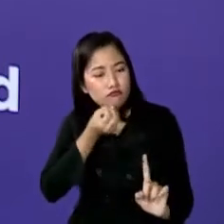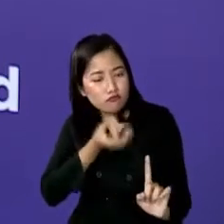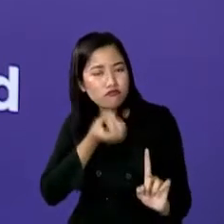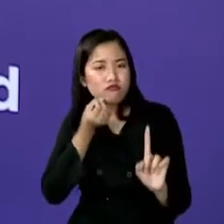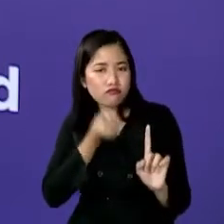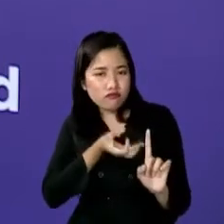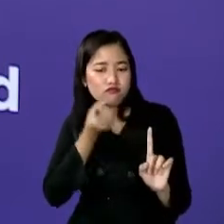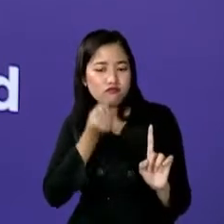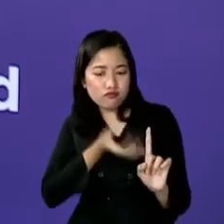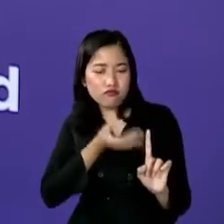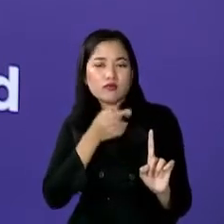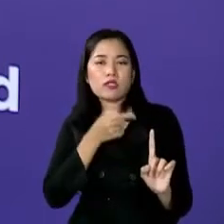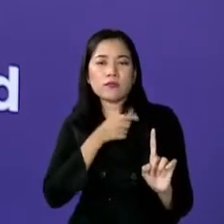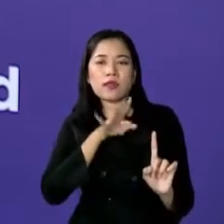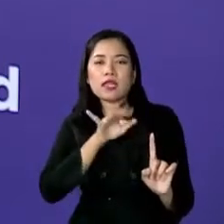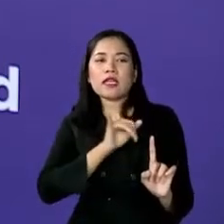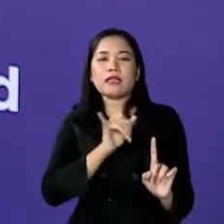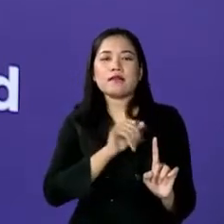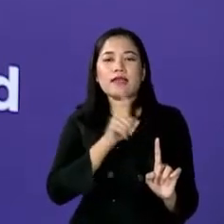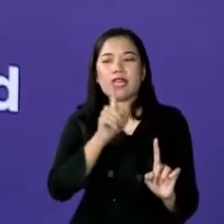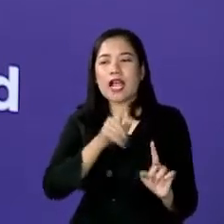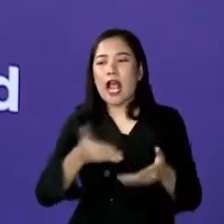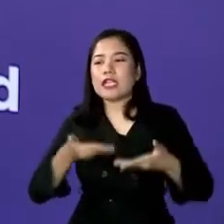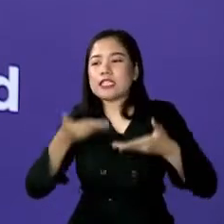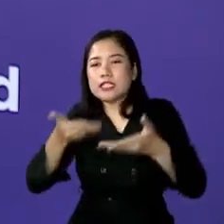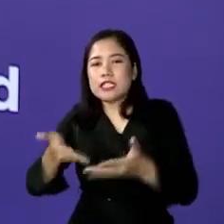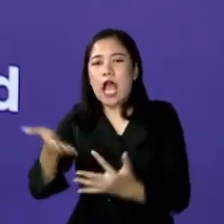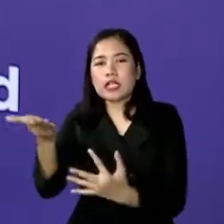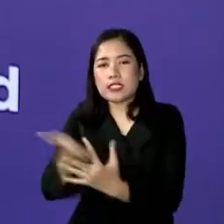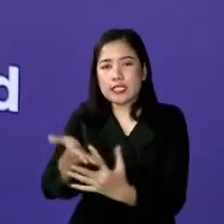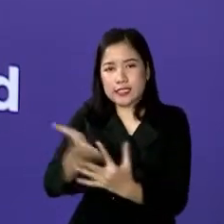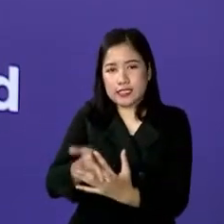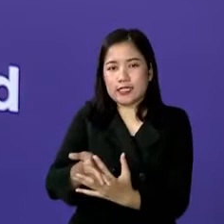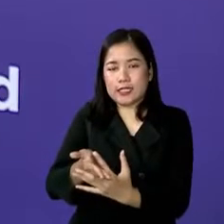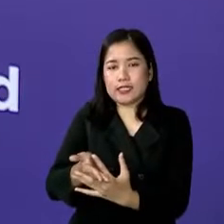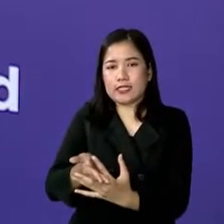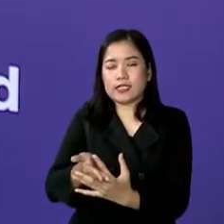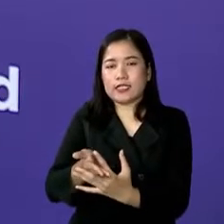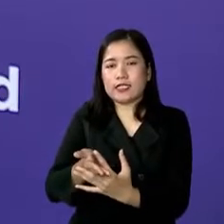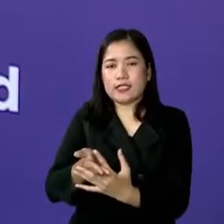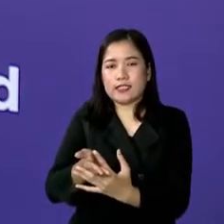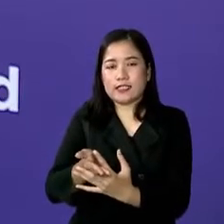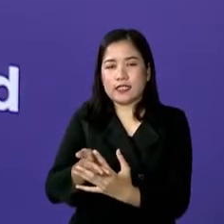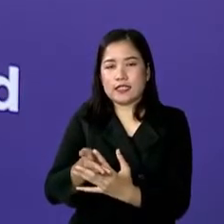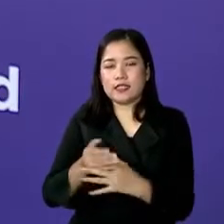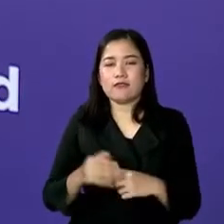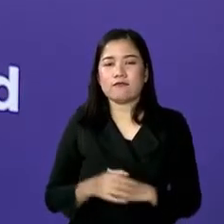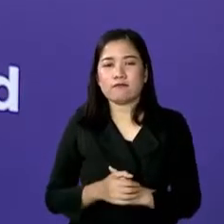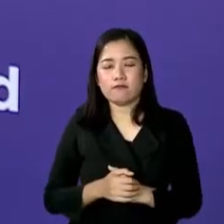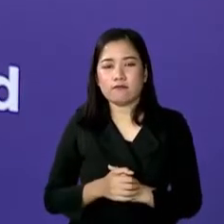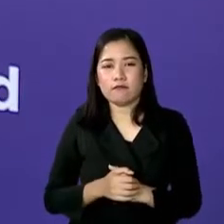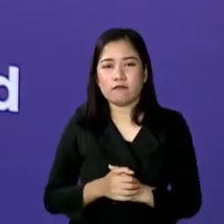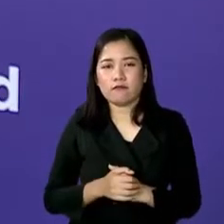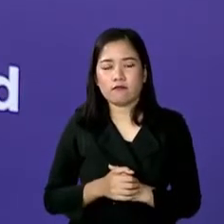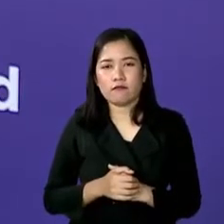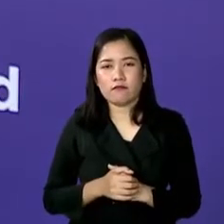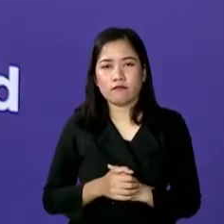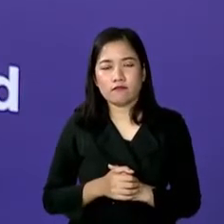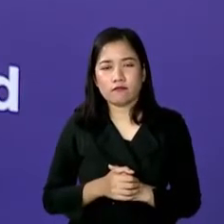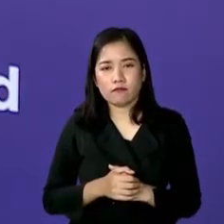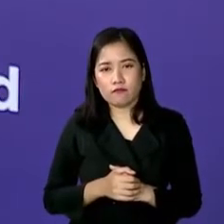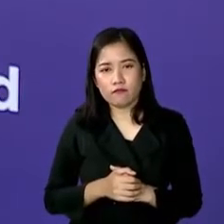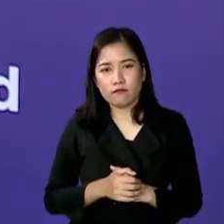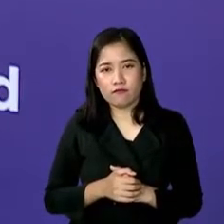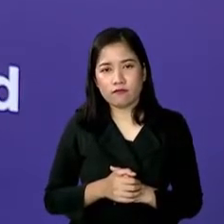juga memberikan akses kepada mereka agar bisa tempatkan eh apa namanya eh